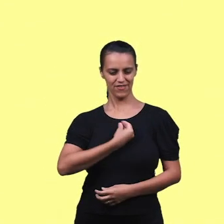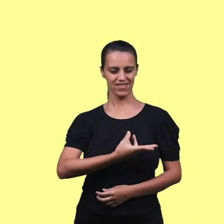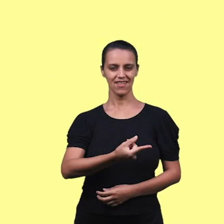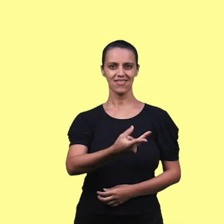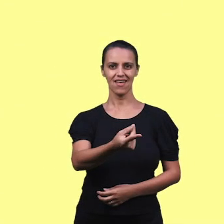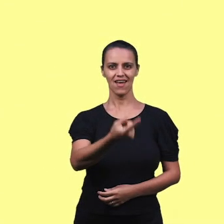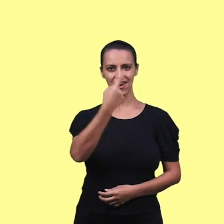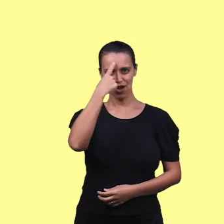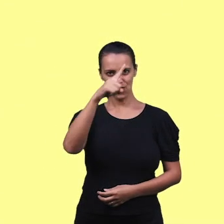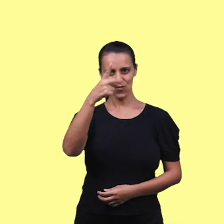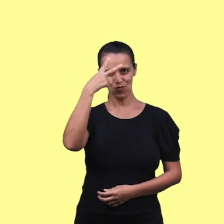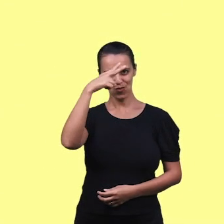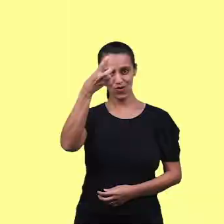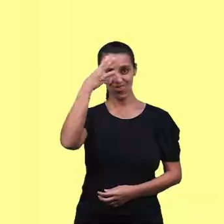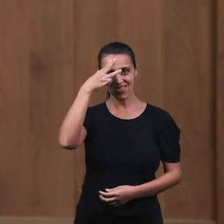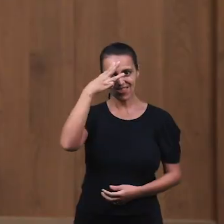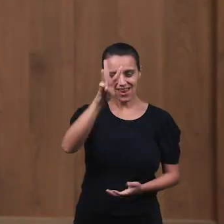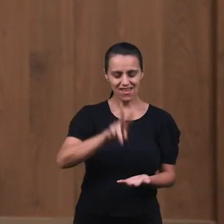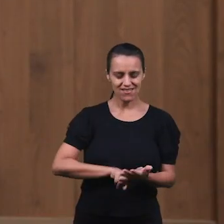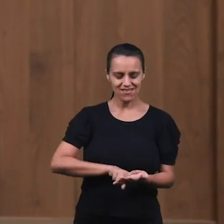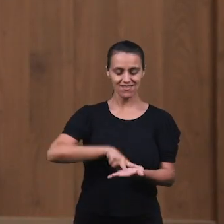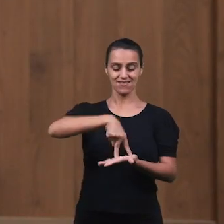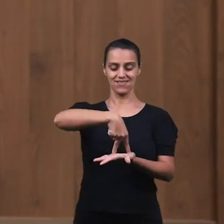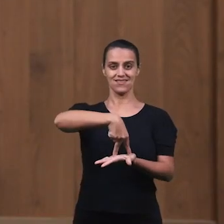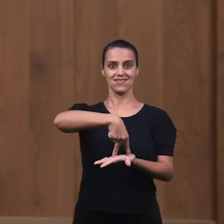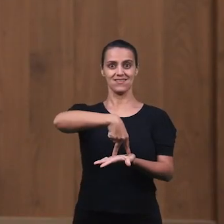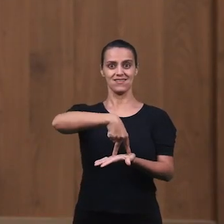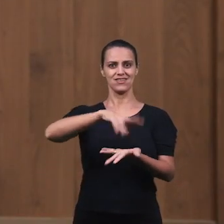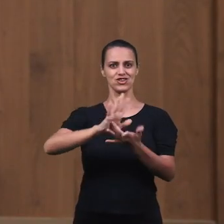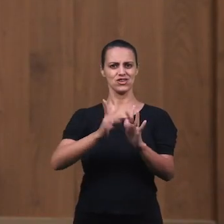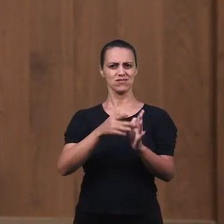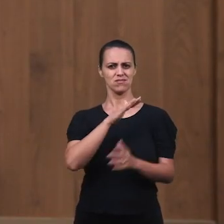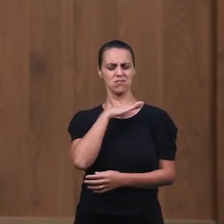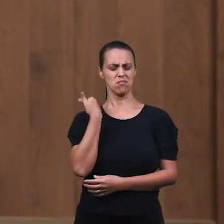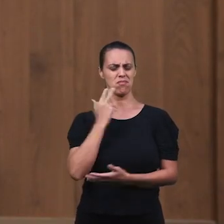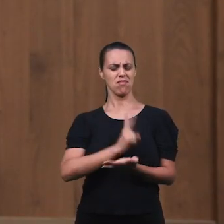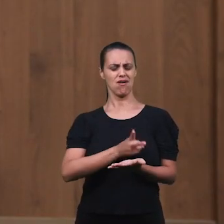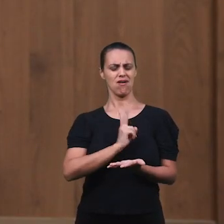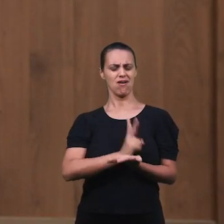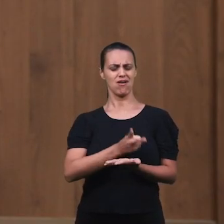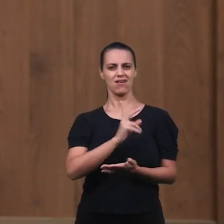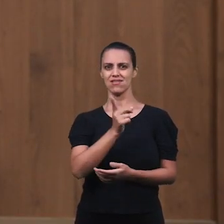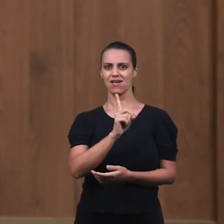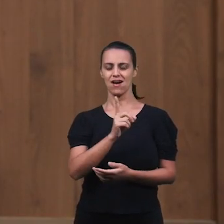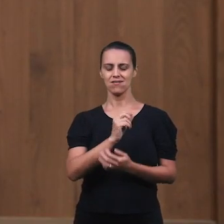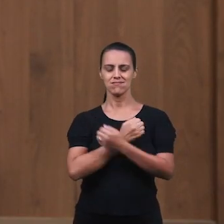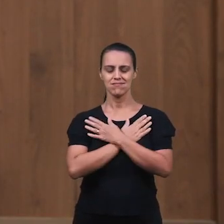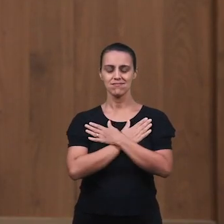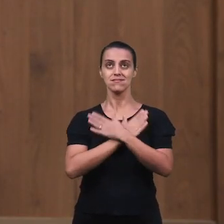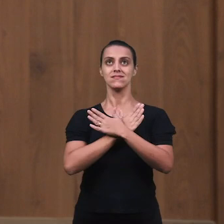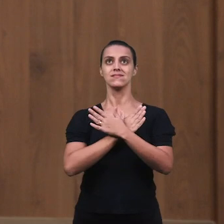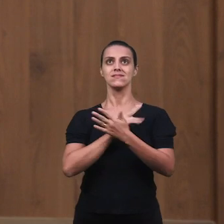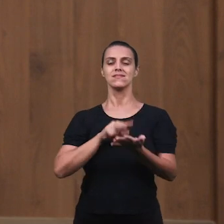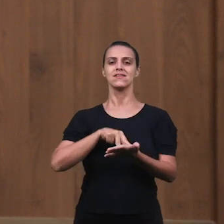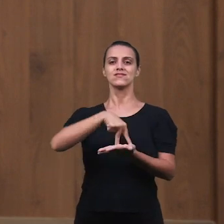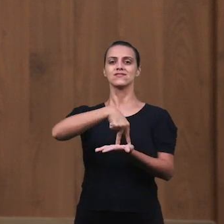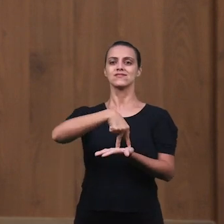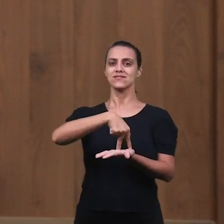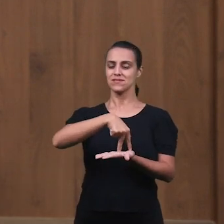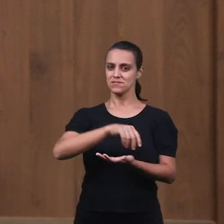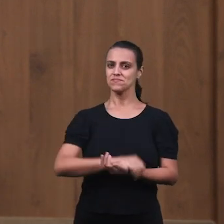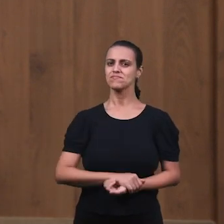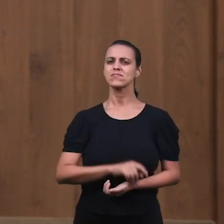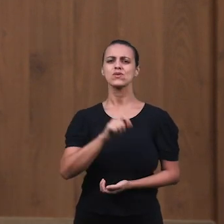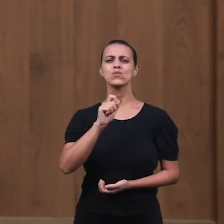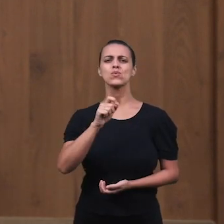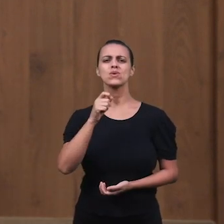3e jour, il a ressuscité. Jésus n'est pas resté mort. Jésus a ressuscité. Et qu'est-ce